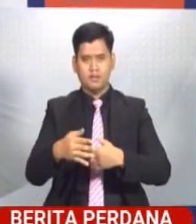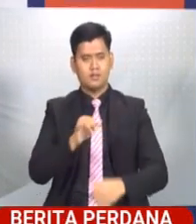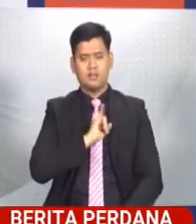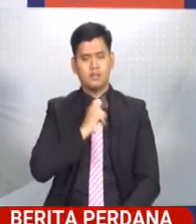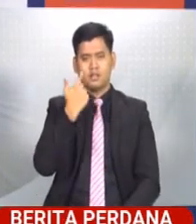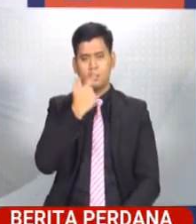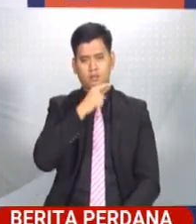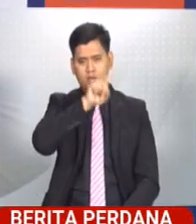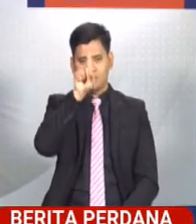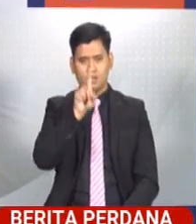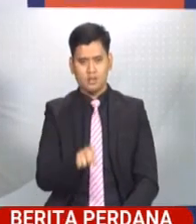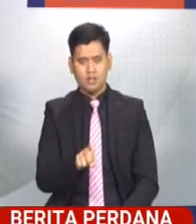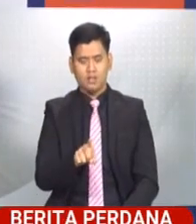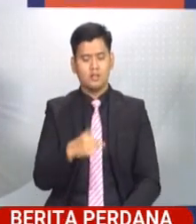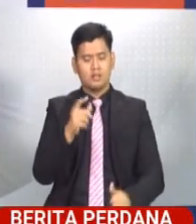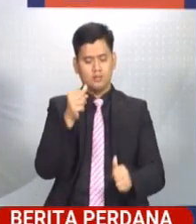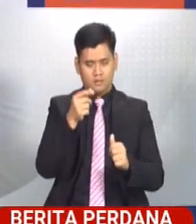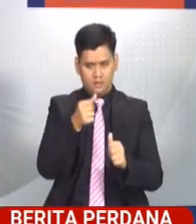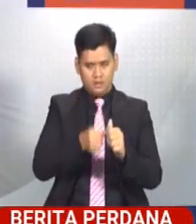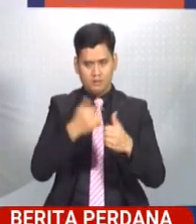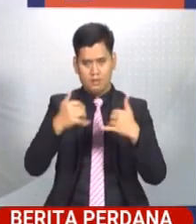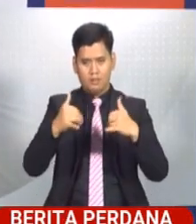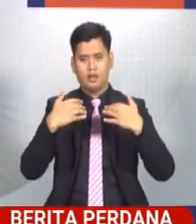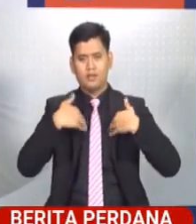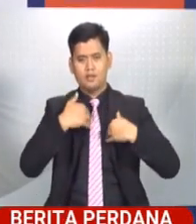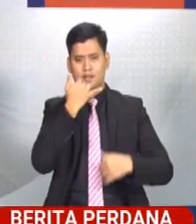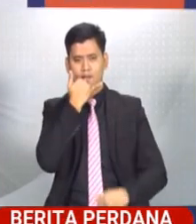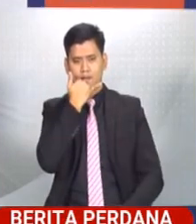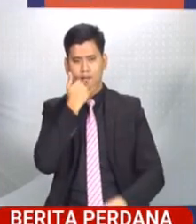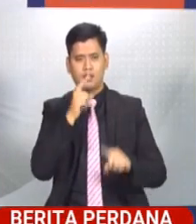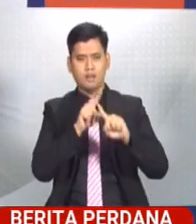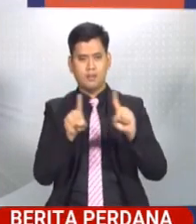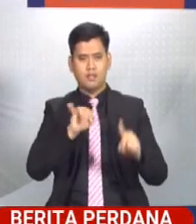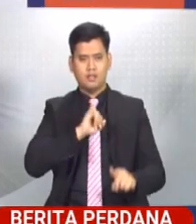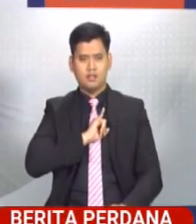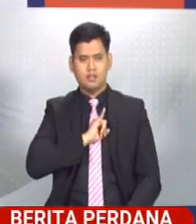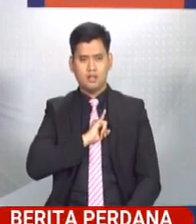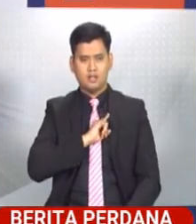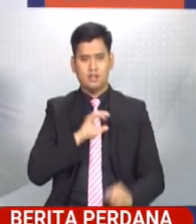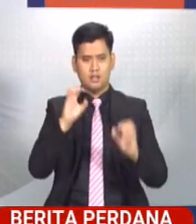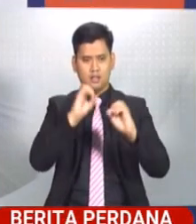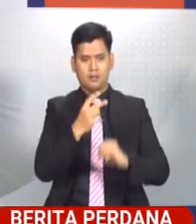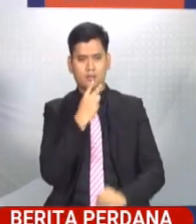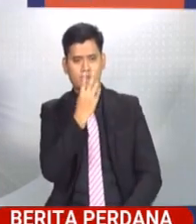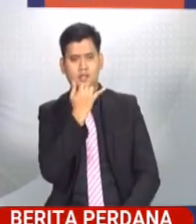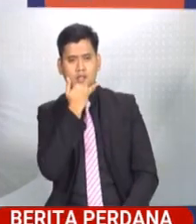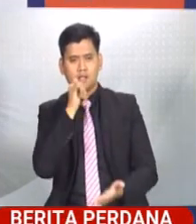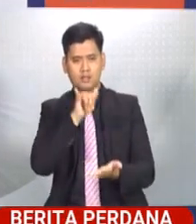In football some mistakes happens, huh? It doesn't matter, especially when in the ending of the match.